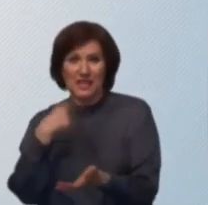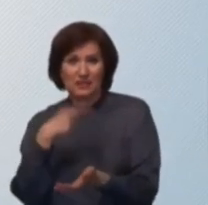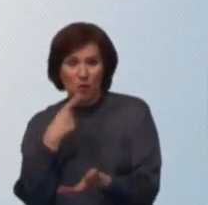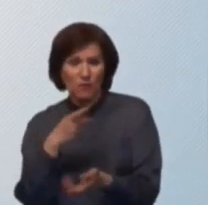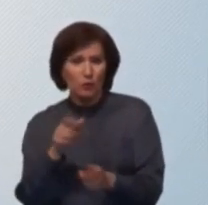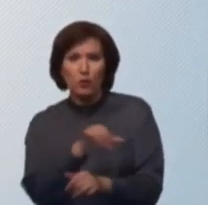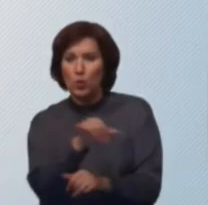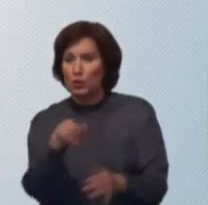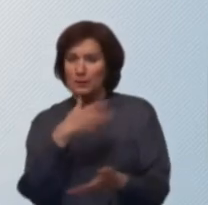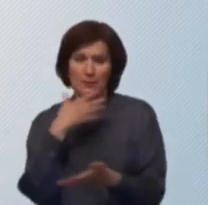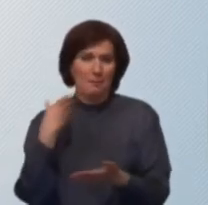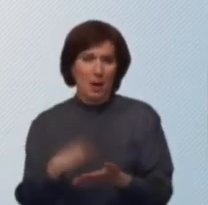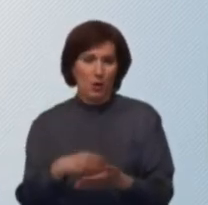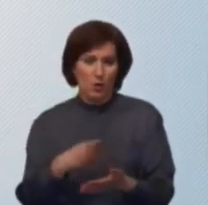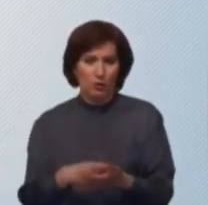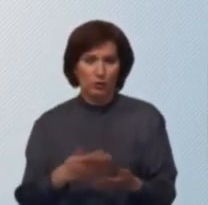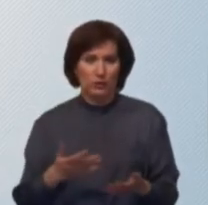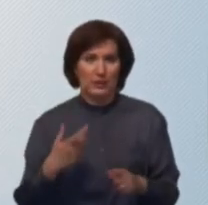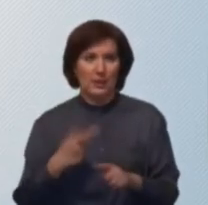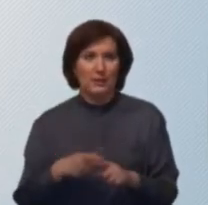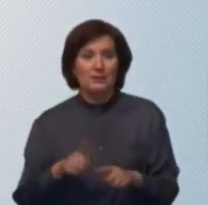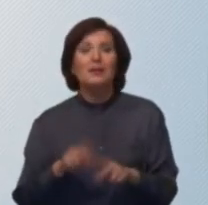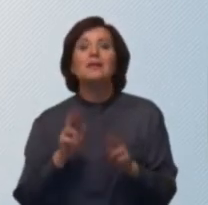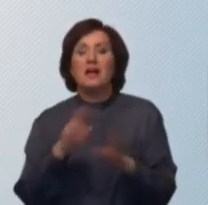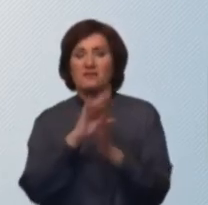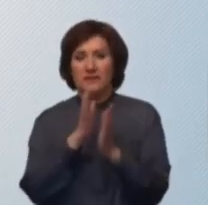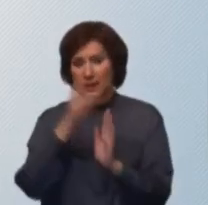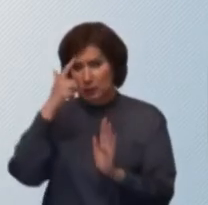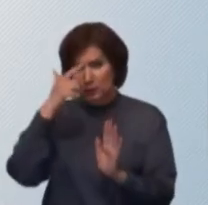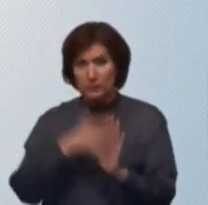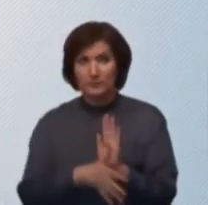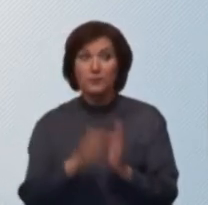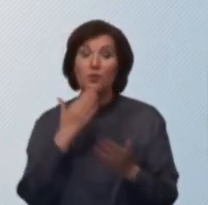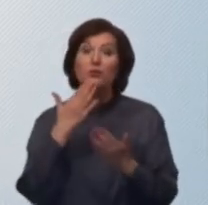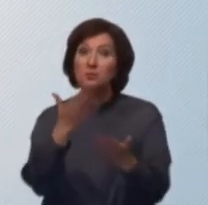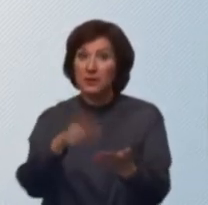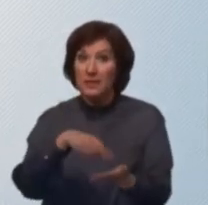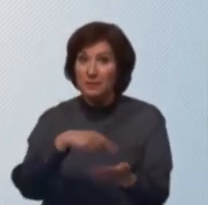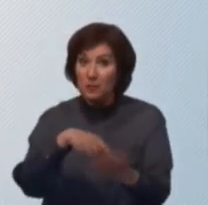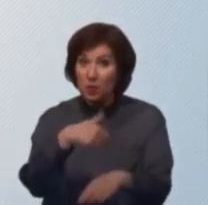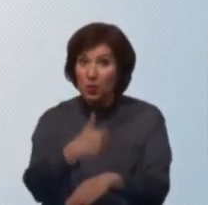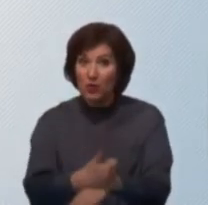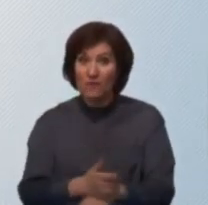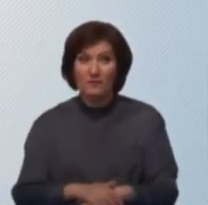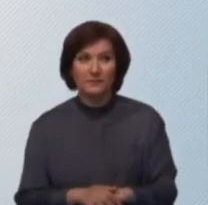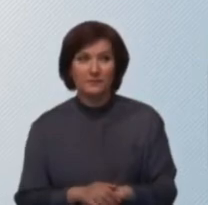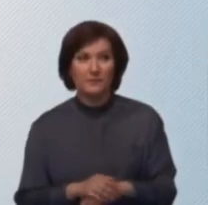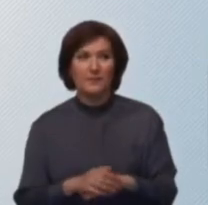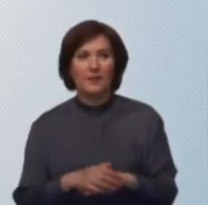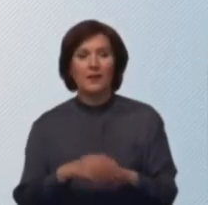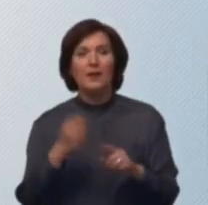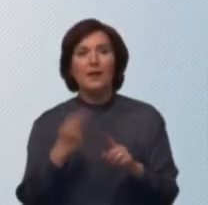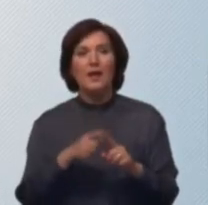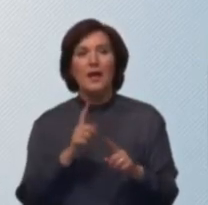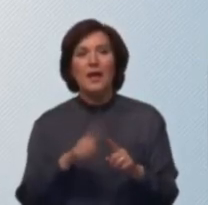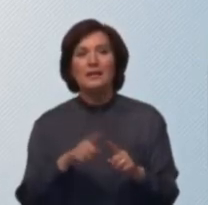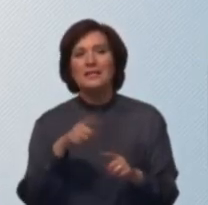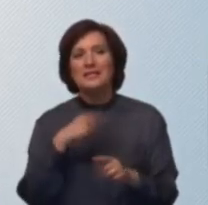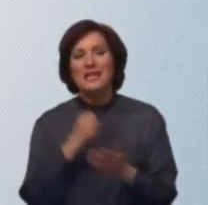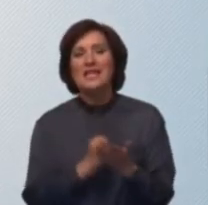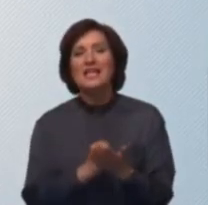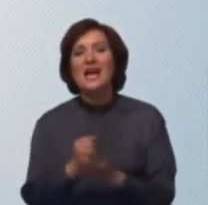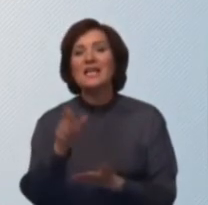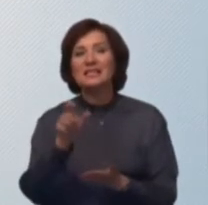що у них нема грошей. Це як взагалі зрозуміти? От спитайте міського голови. Що нормально? Міста, це сказав